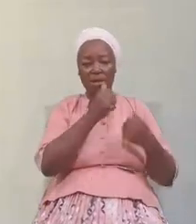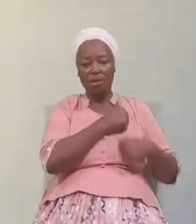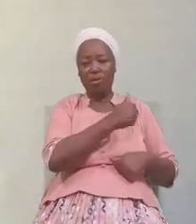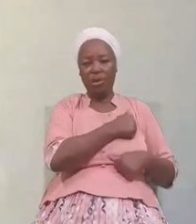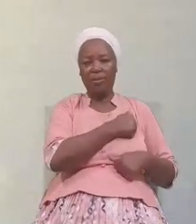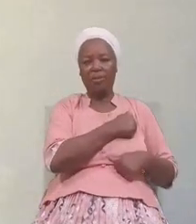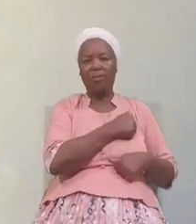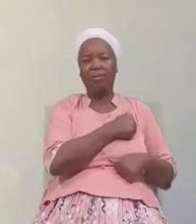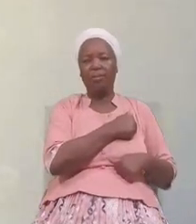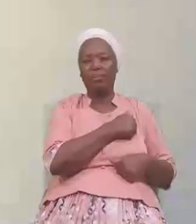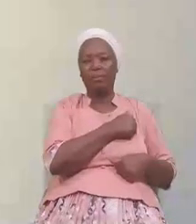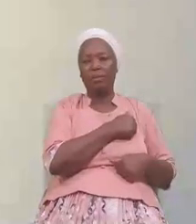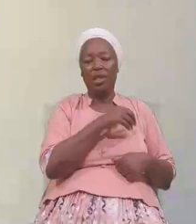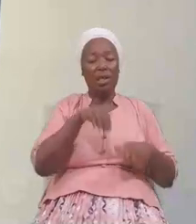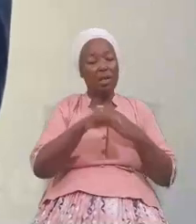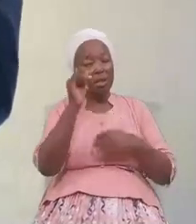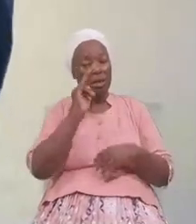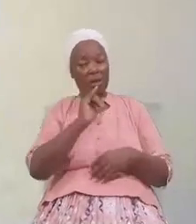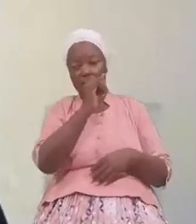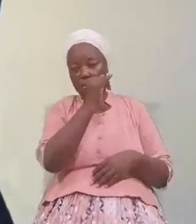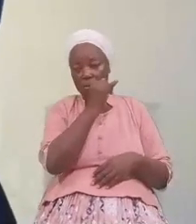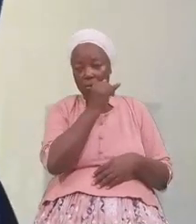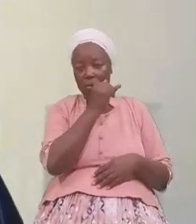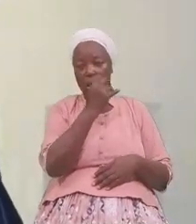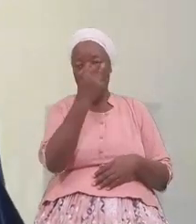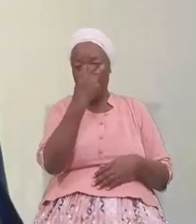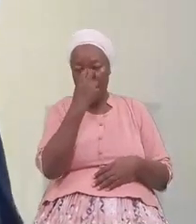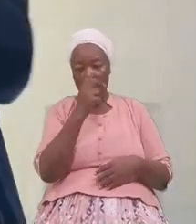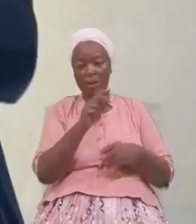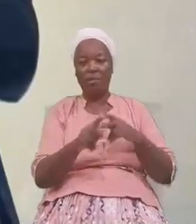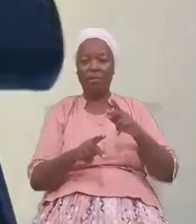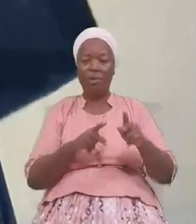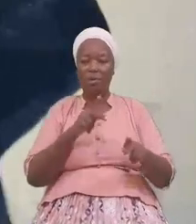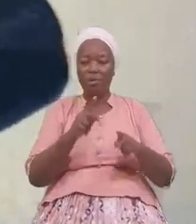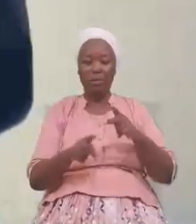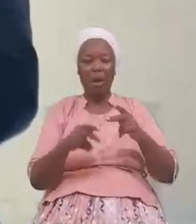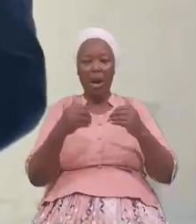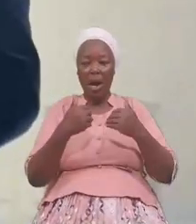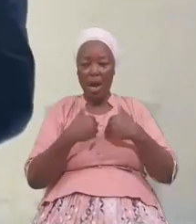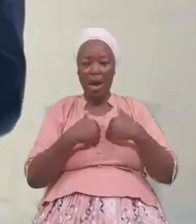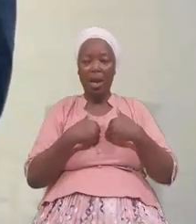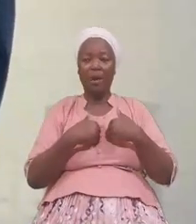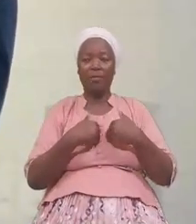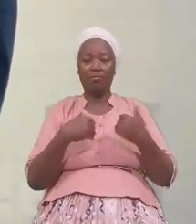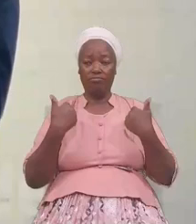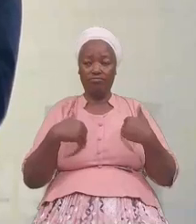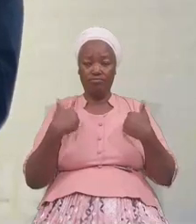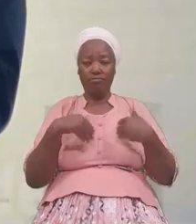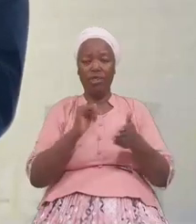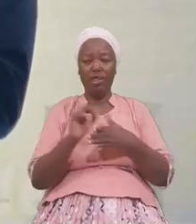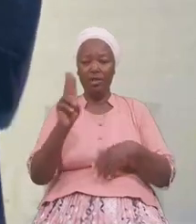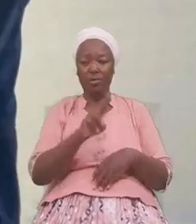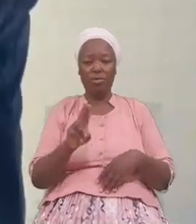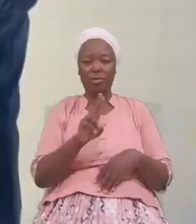En Israël, les aveugles avaient deux manteaux qu'ils portaient.